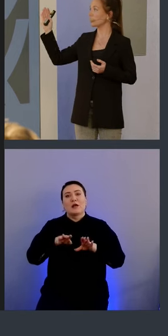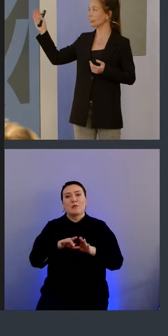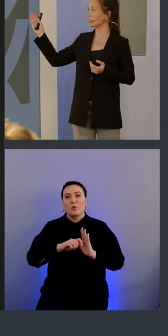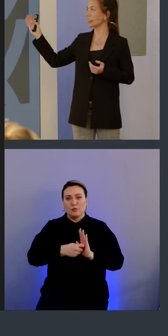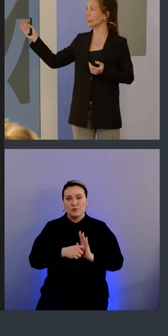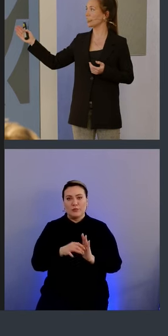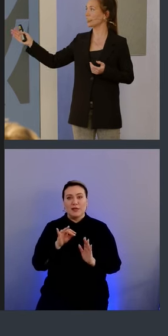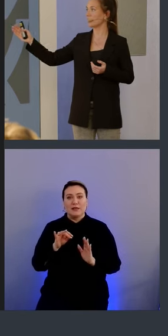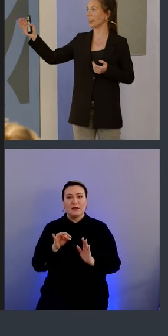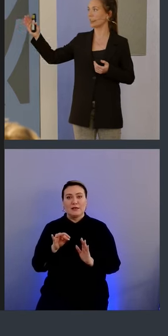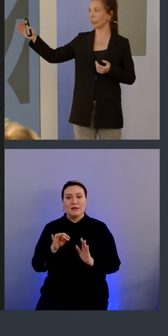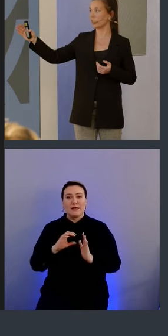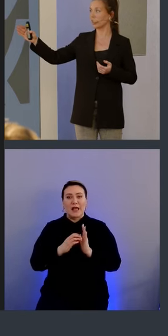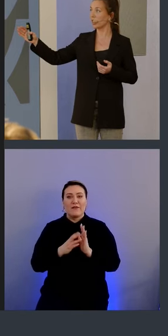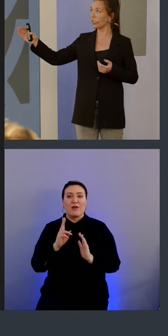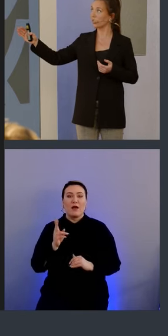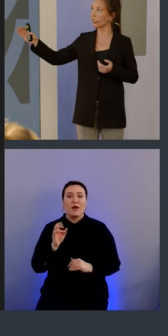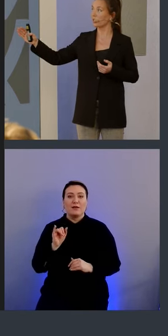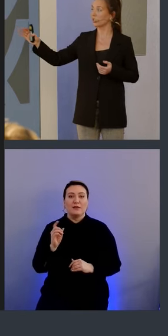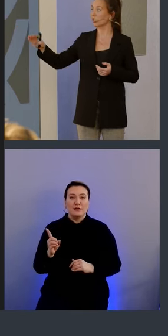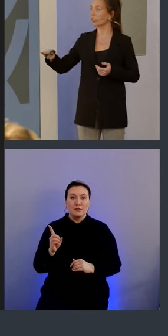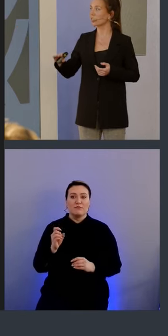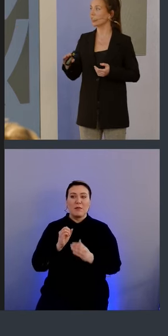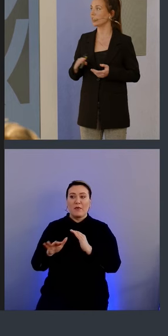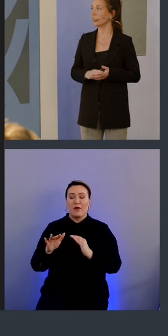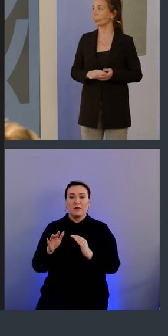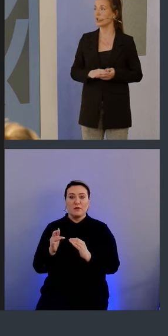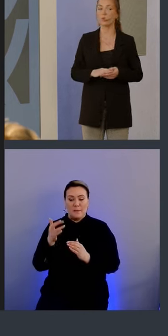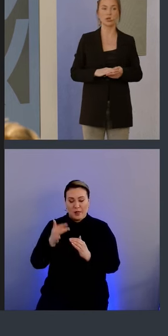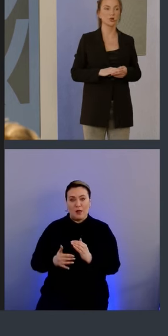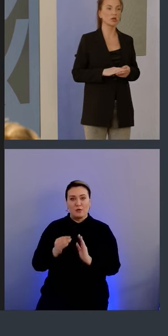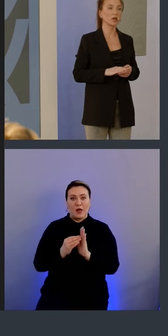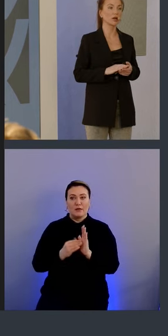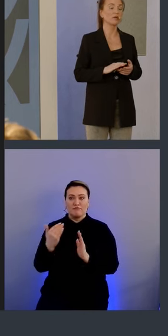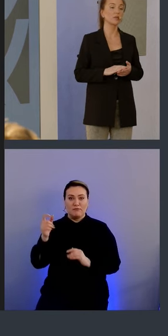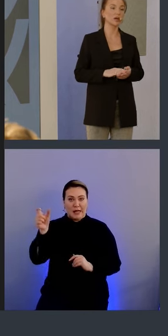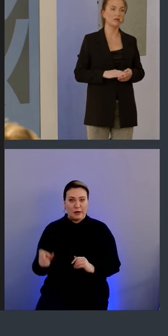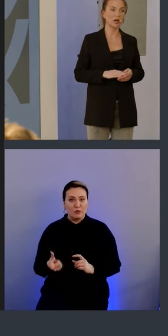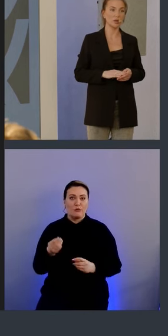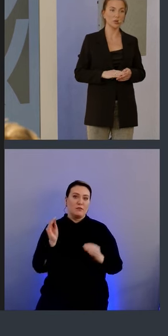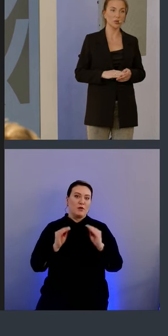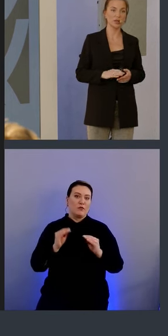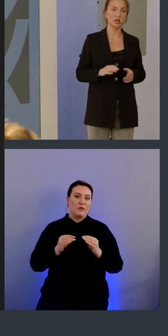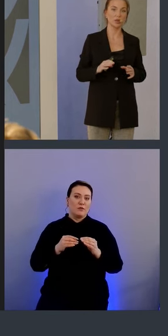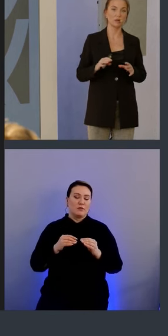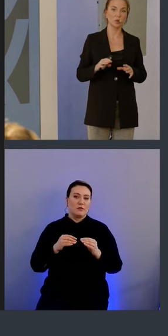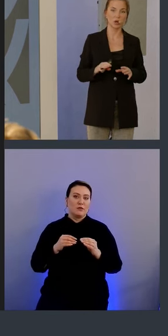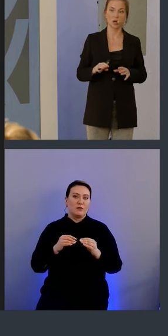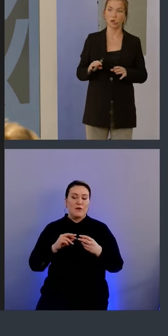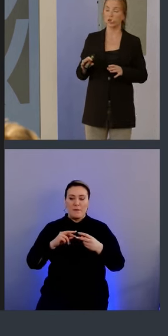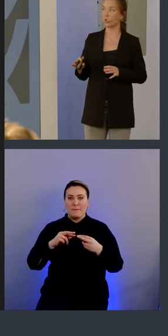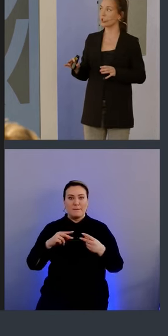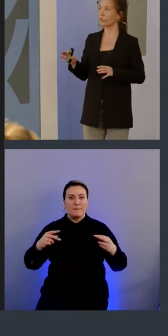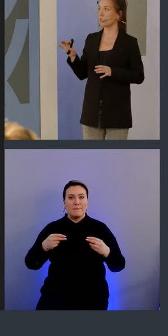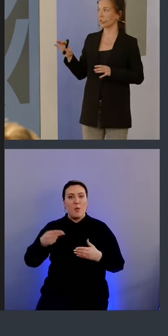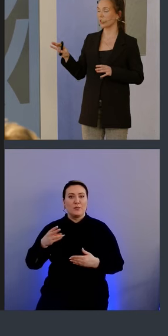и сервер VK-ID отправляет некий блок данных на сторону клиента, где происходит формирование подписи этого блока